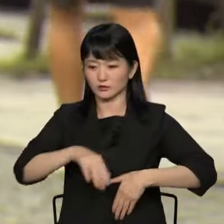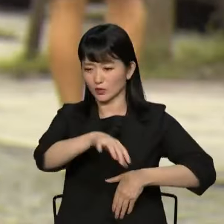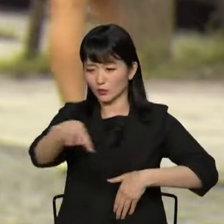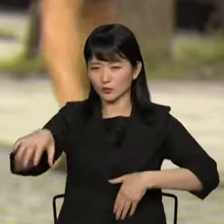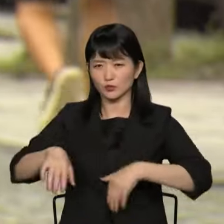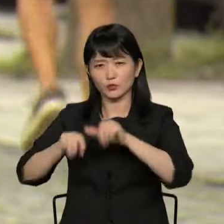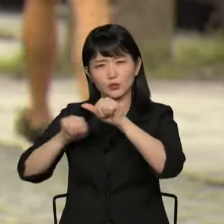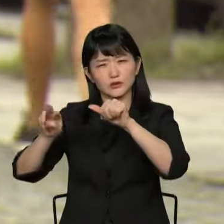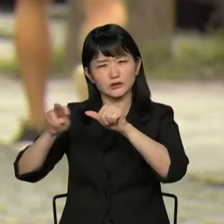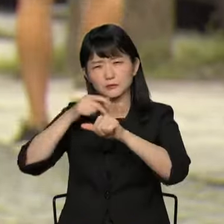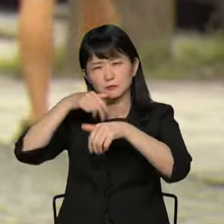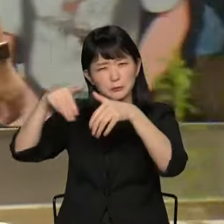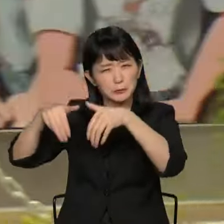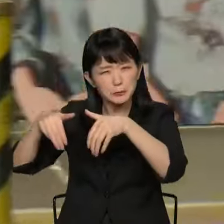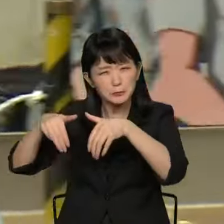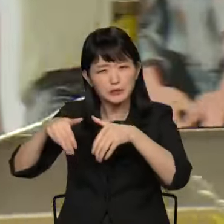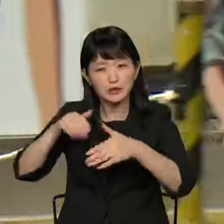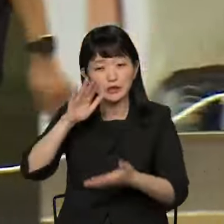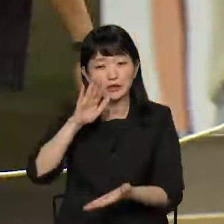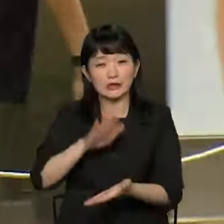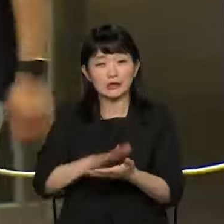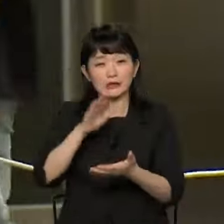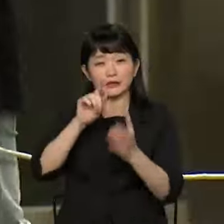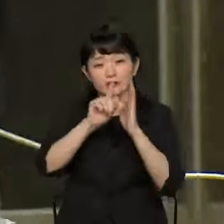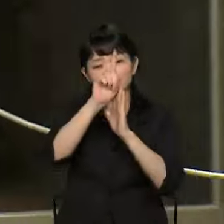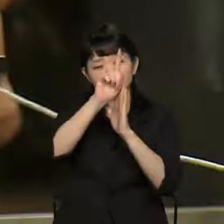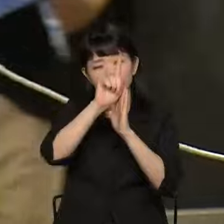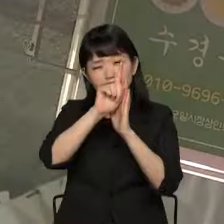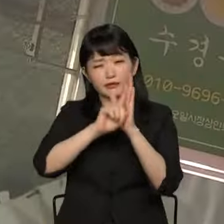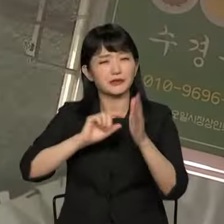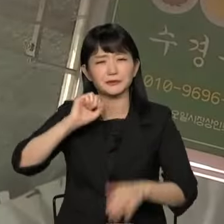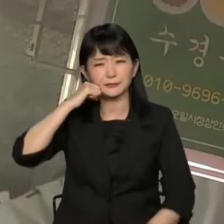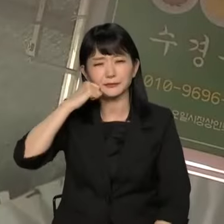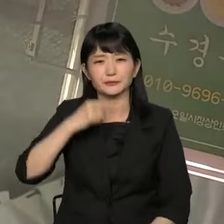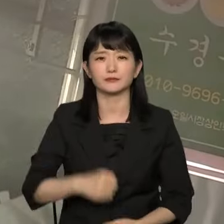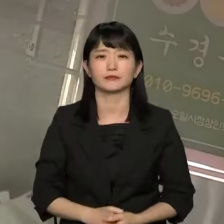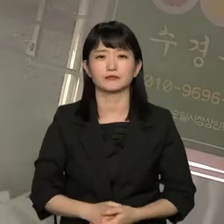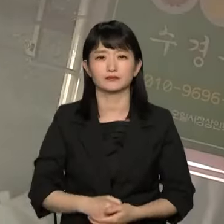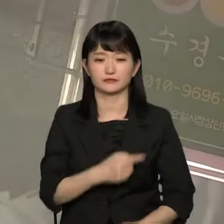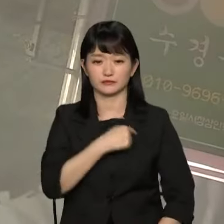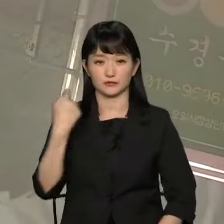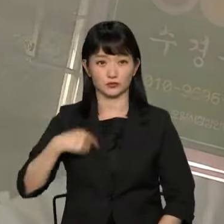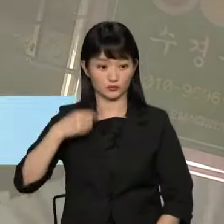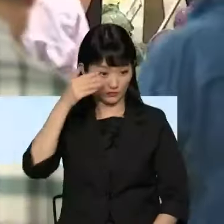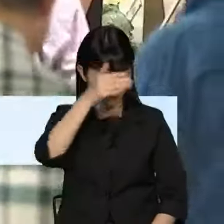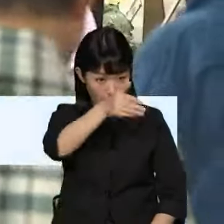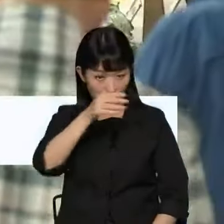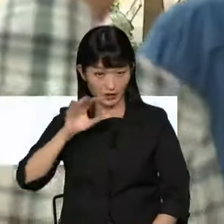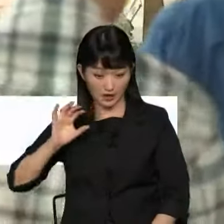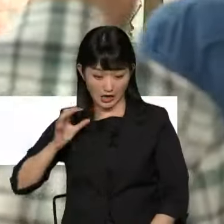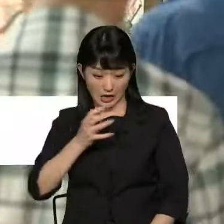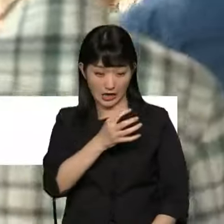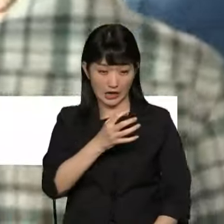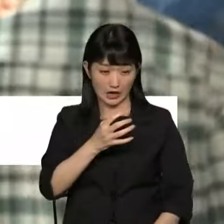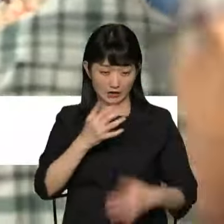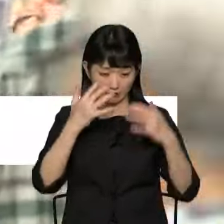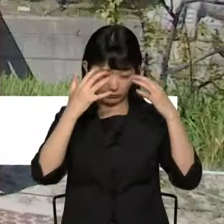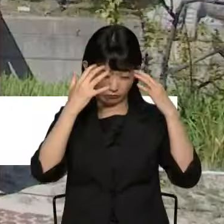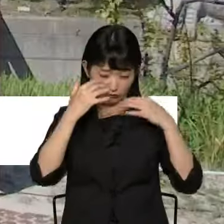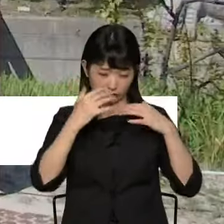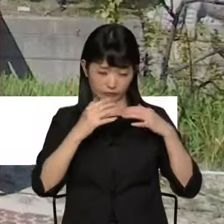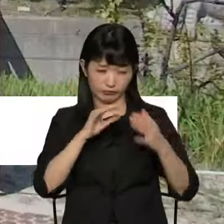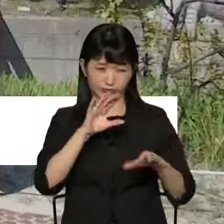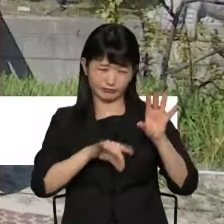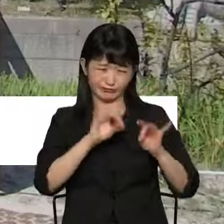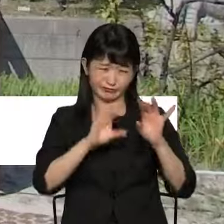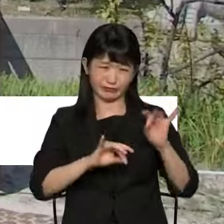비가 예보돼 있지만 열기를 식히기엔 역부족일 걸로 보입니다. 중국 쪽으로 태풍이 북상하면서 덥고 습한 공기가 가득한